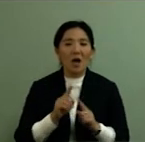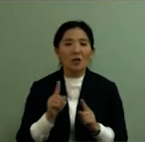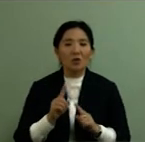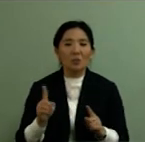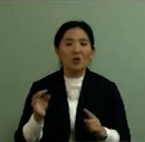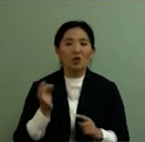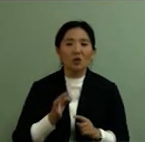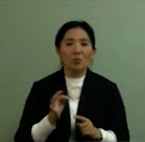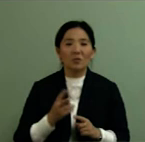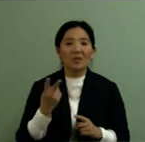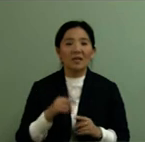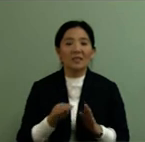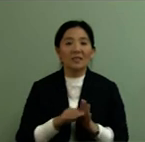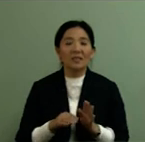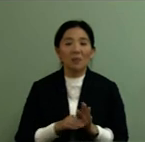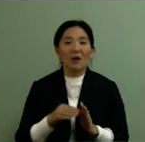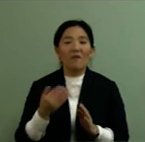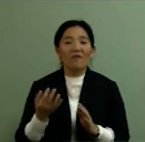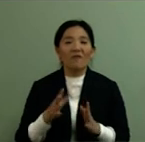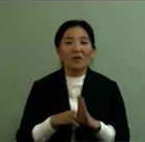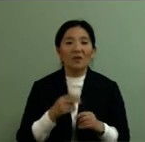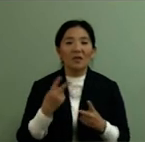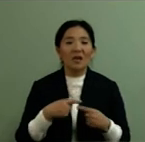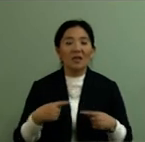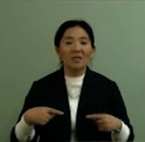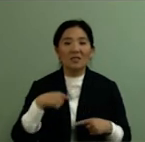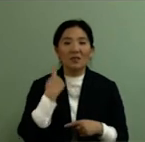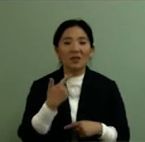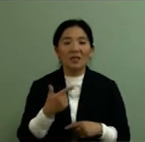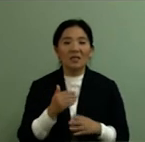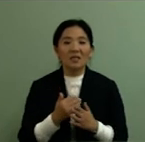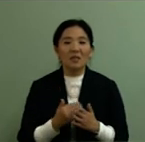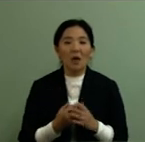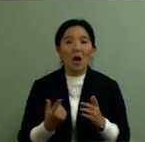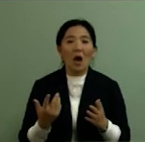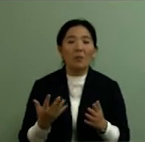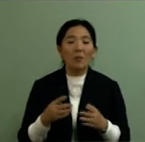особенностей используемых геосистем, выбор для разных типов геосистем